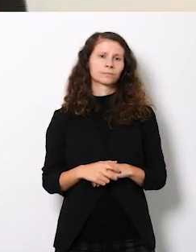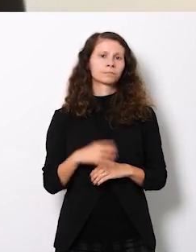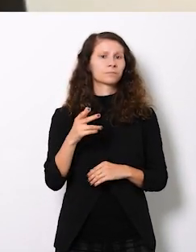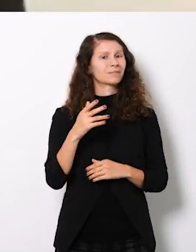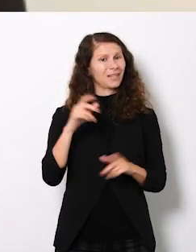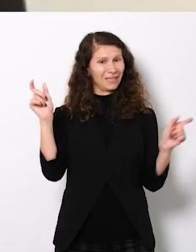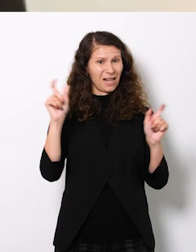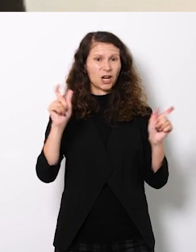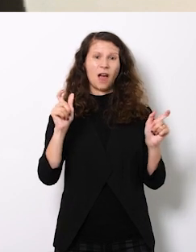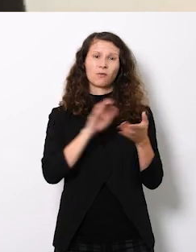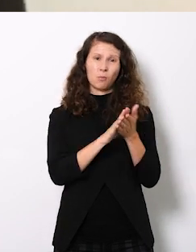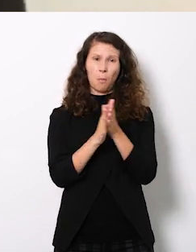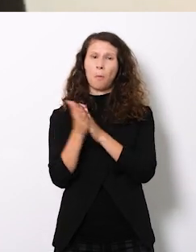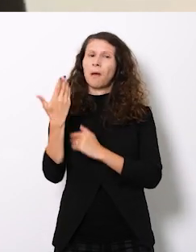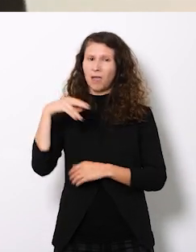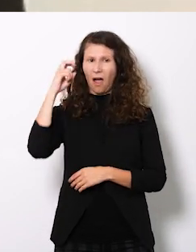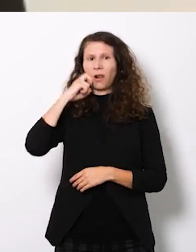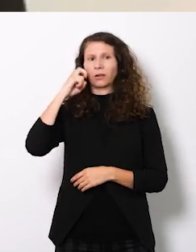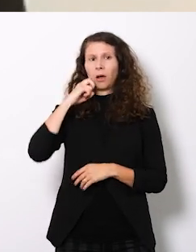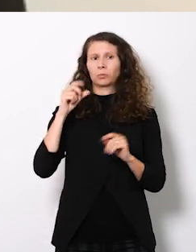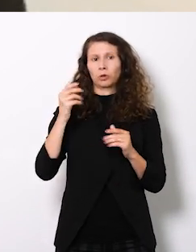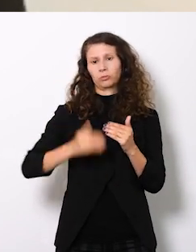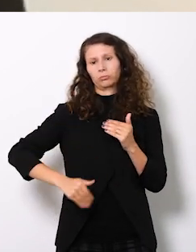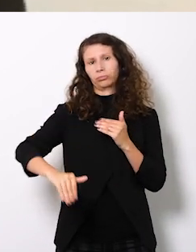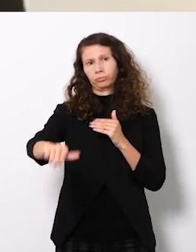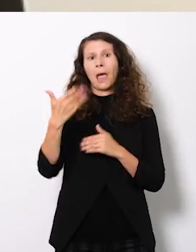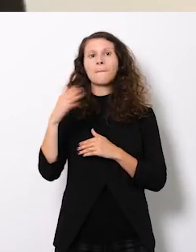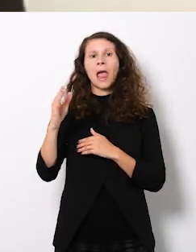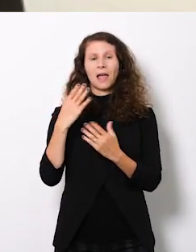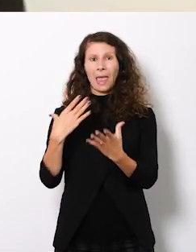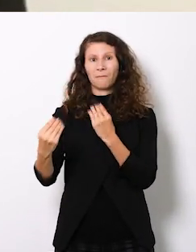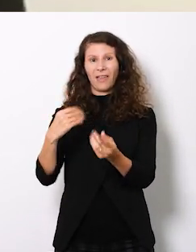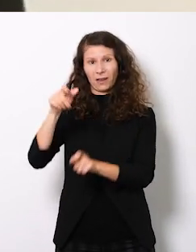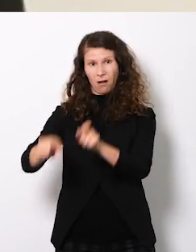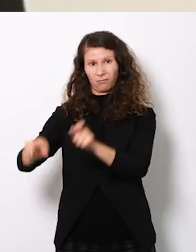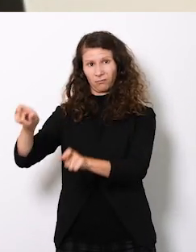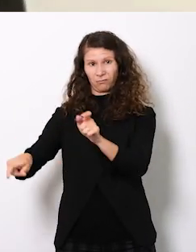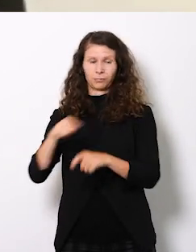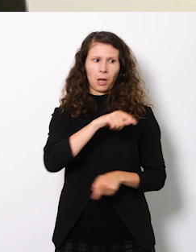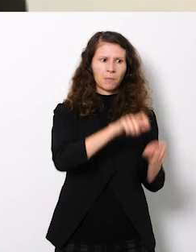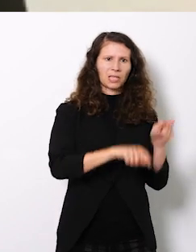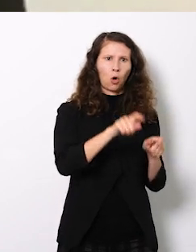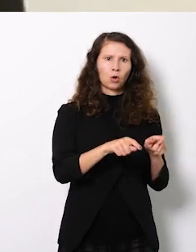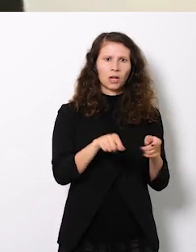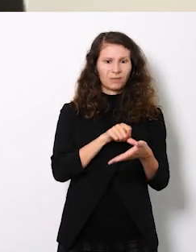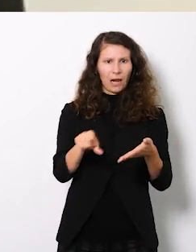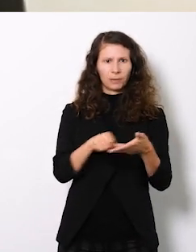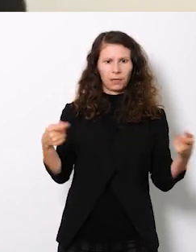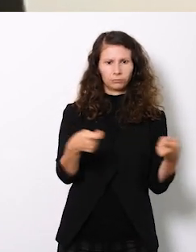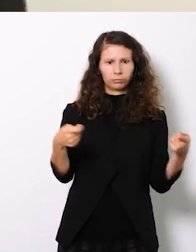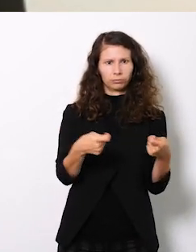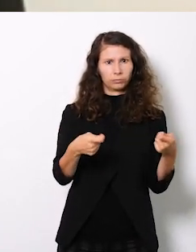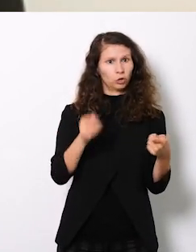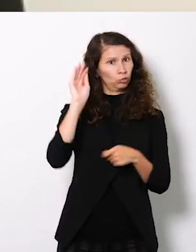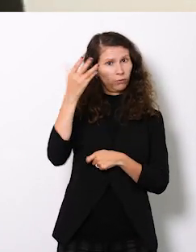alternden Gesellschaft, dass wir also demnächst mehr Empfänger haben als Menschen, die einzahlen, dass sich das noch